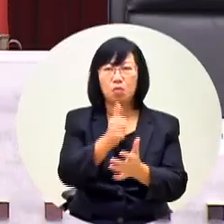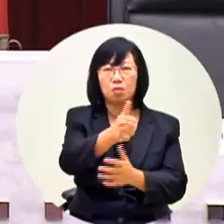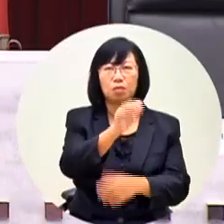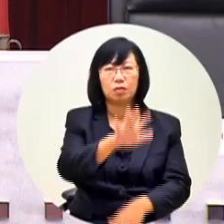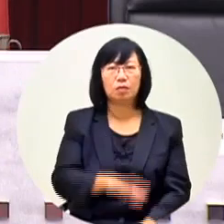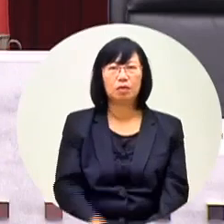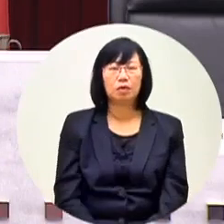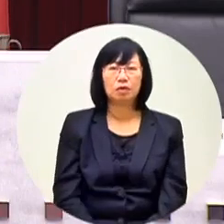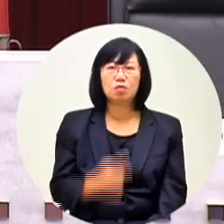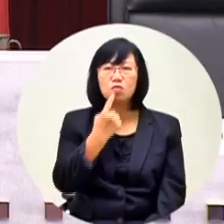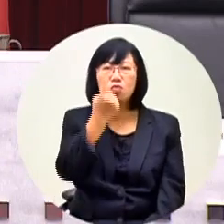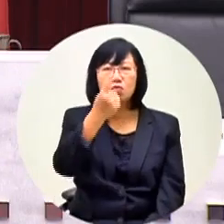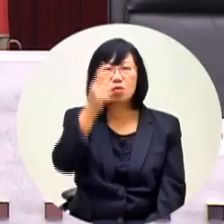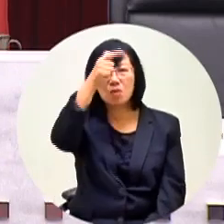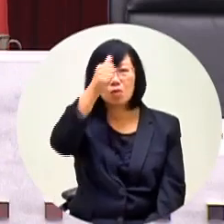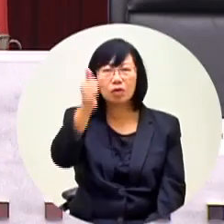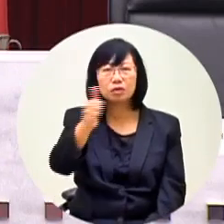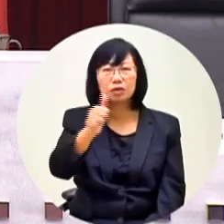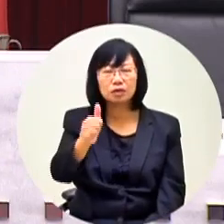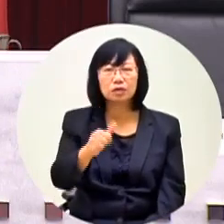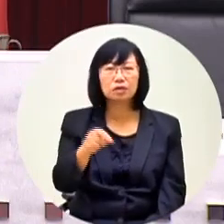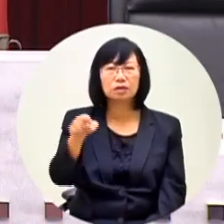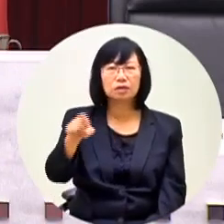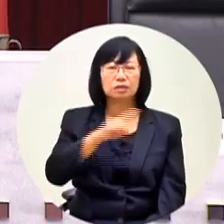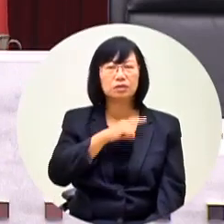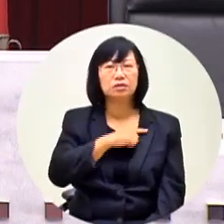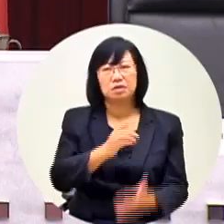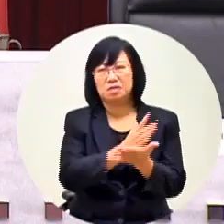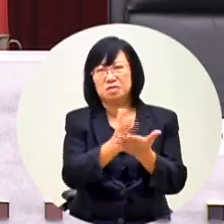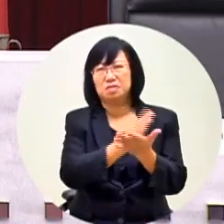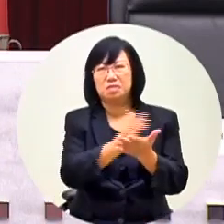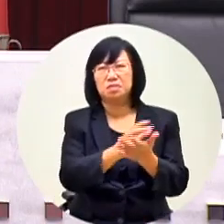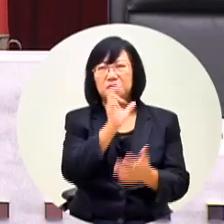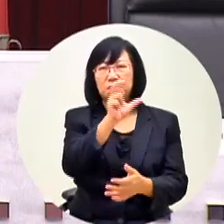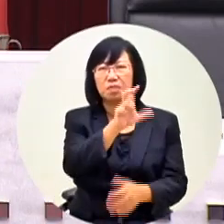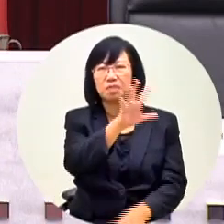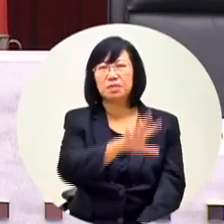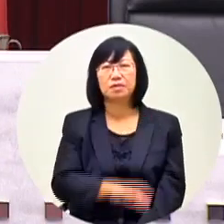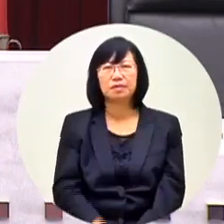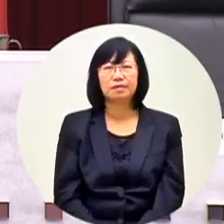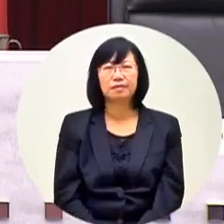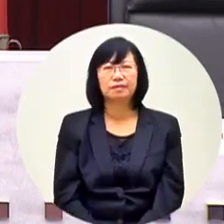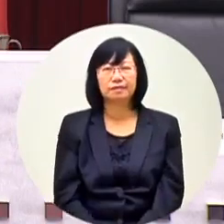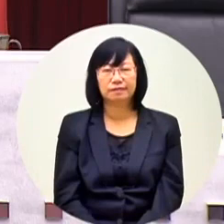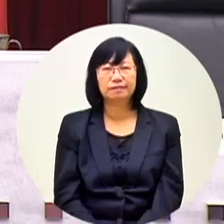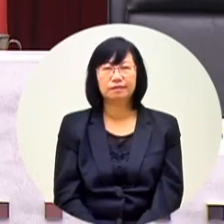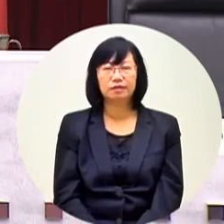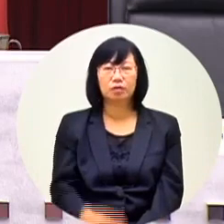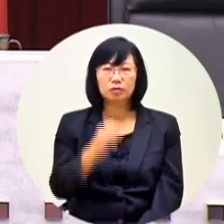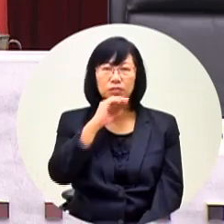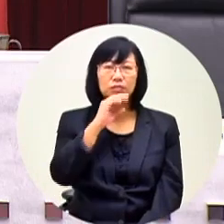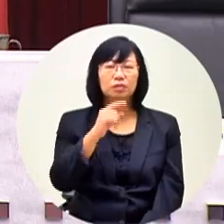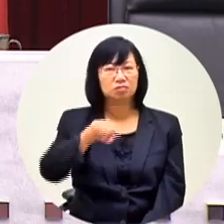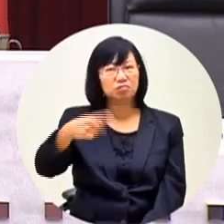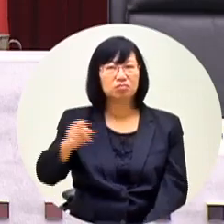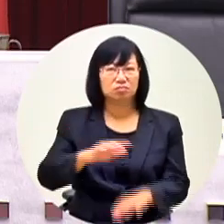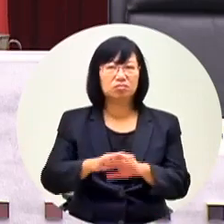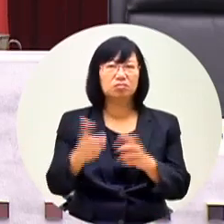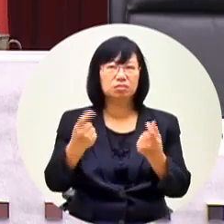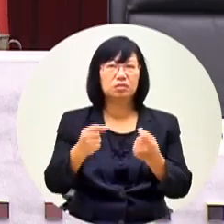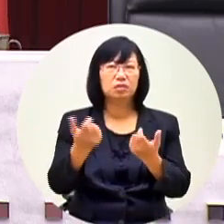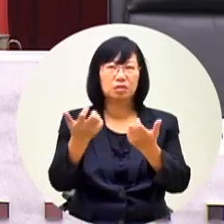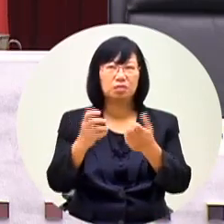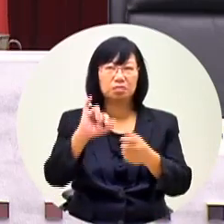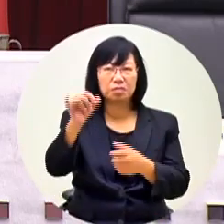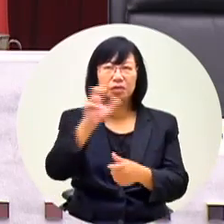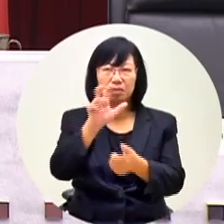拄啊，今你一个安尼，一个小迄落啊，甲讲啊袂正一。我讲你网站你了听啊，你着搁有骂啊。你若你听